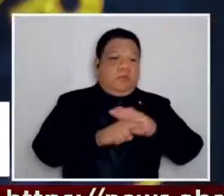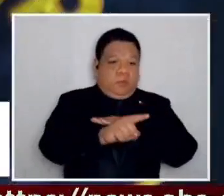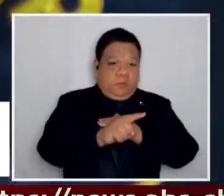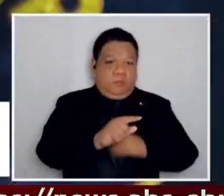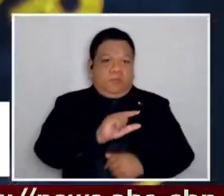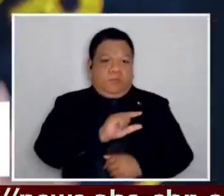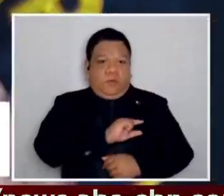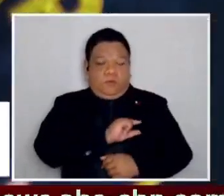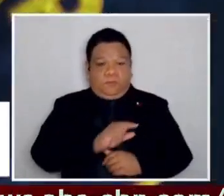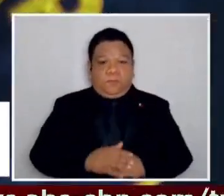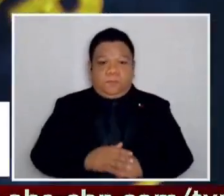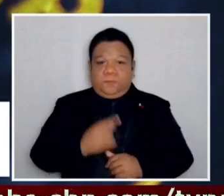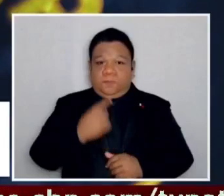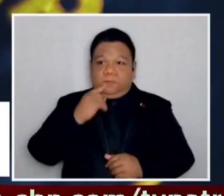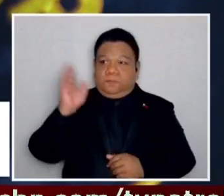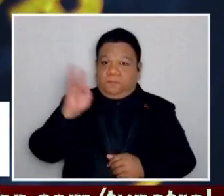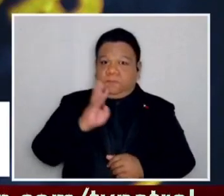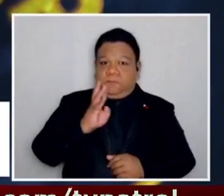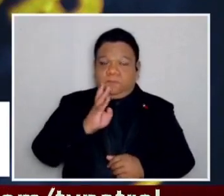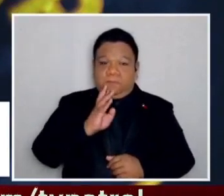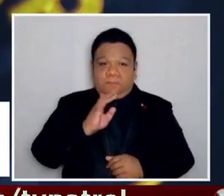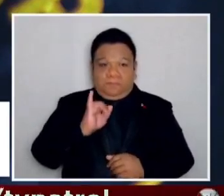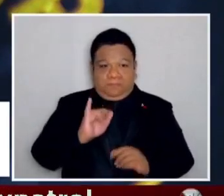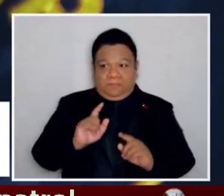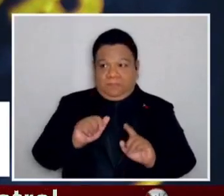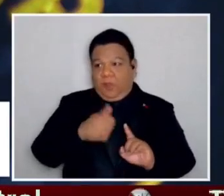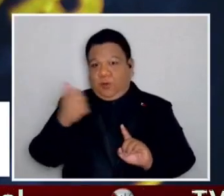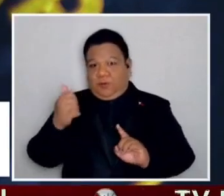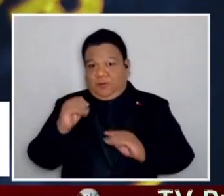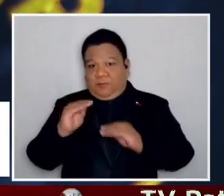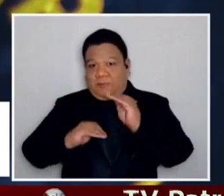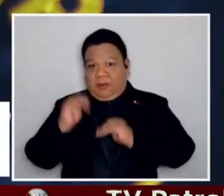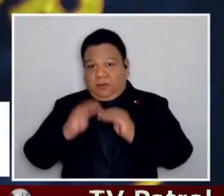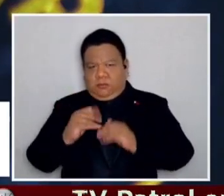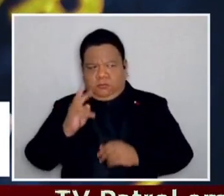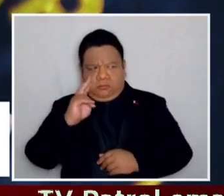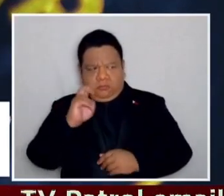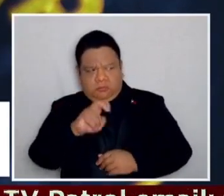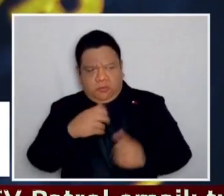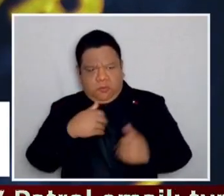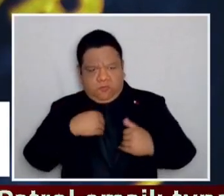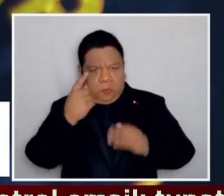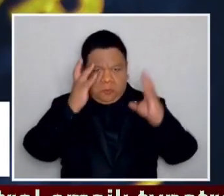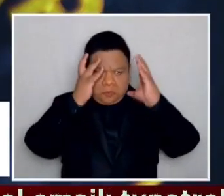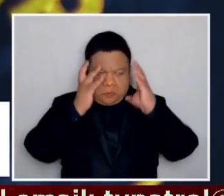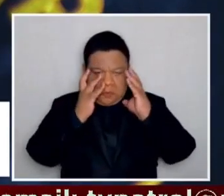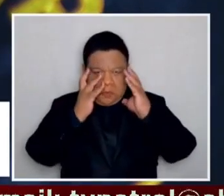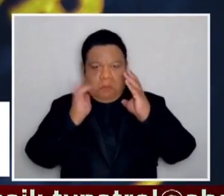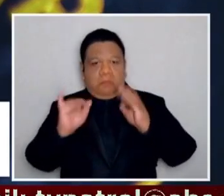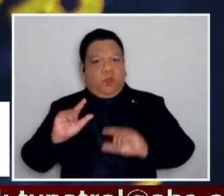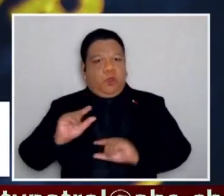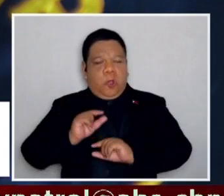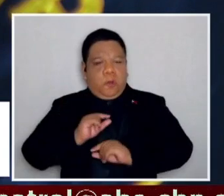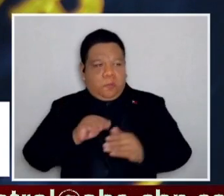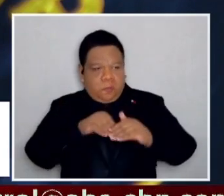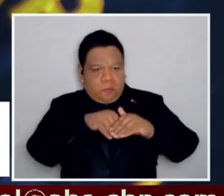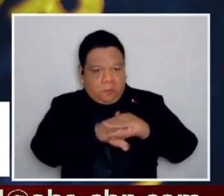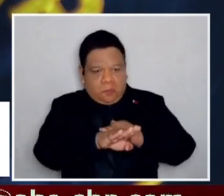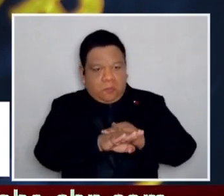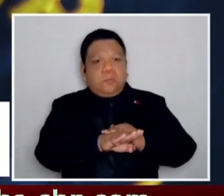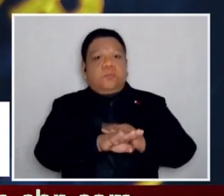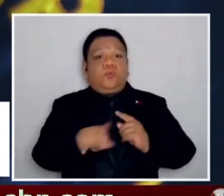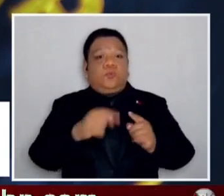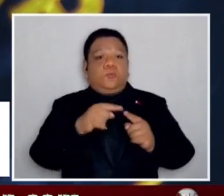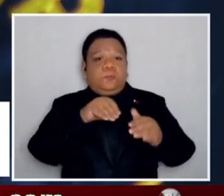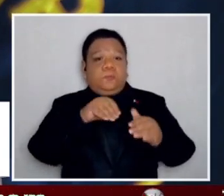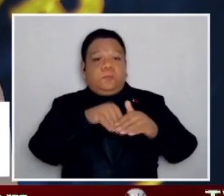security guard nung kabilang nung building mismo na may pumasok na naka-helmet, kaya na-call yung attention niya. Pagpasok niya, yun